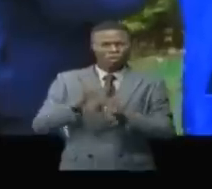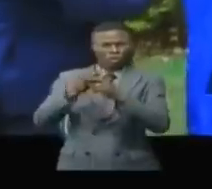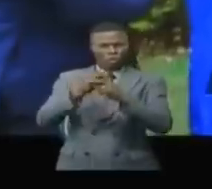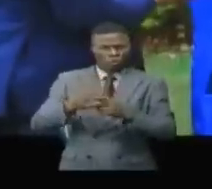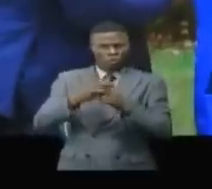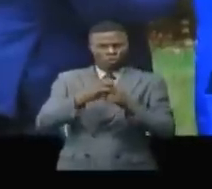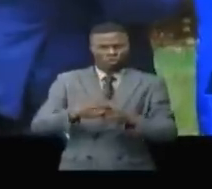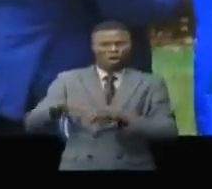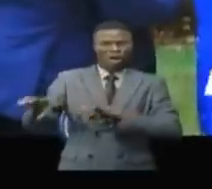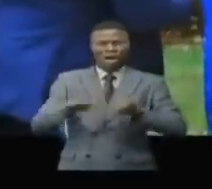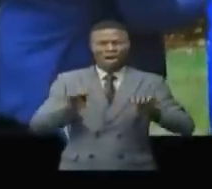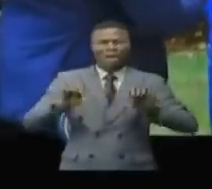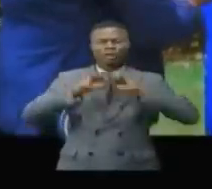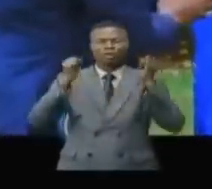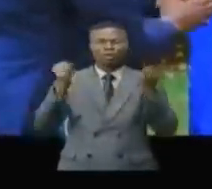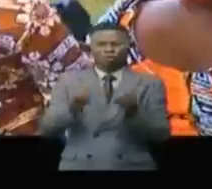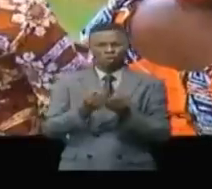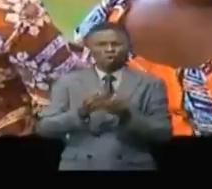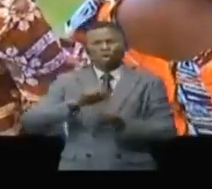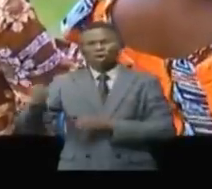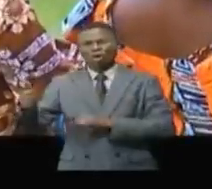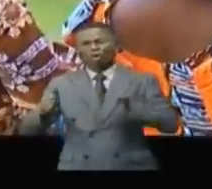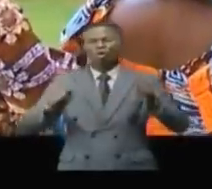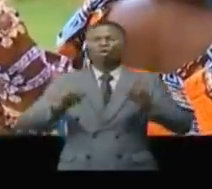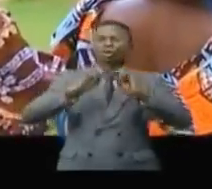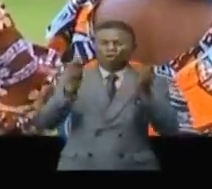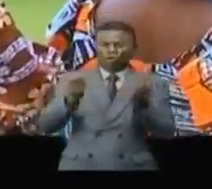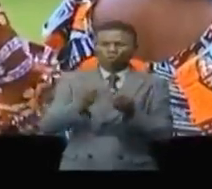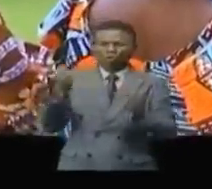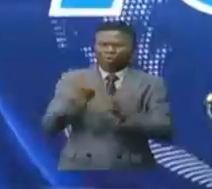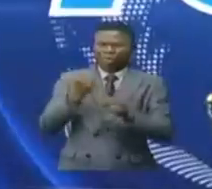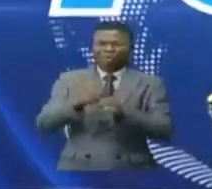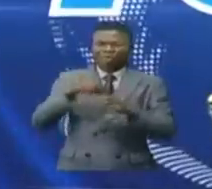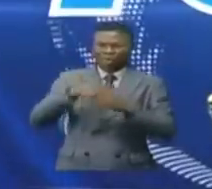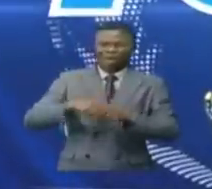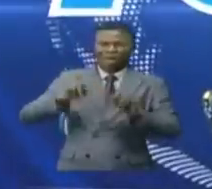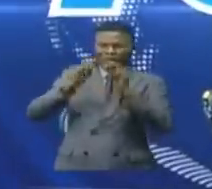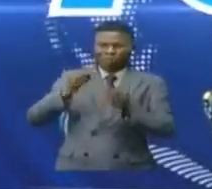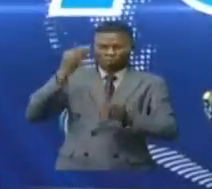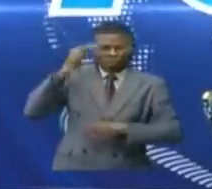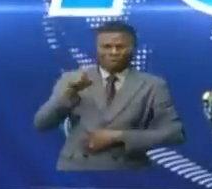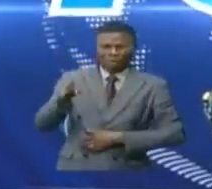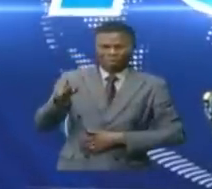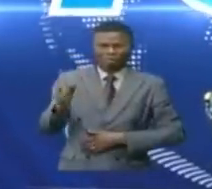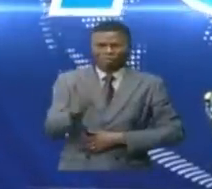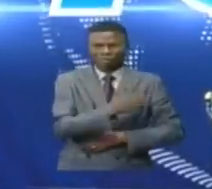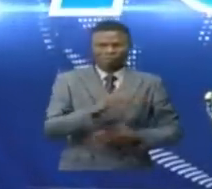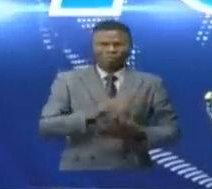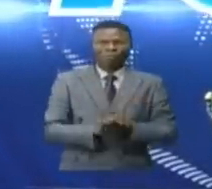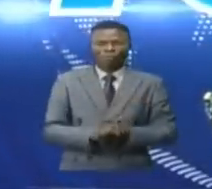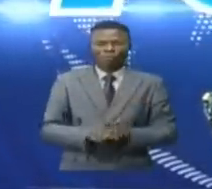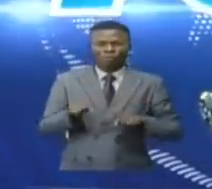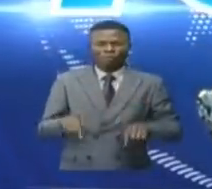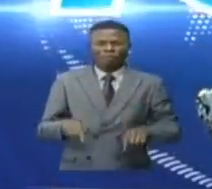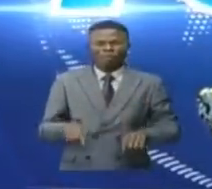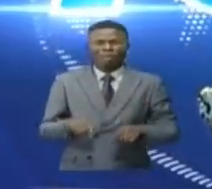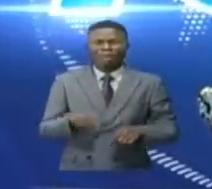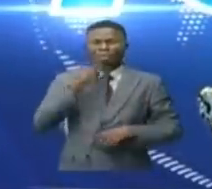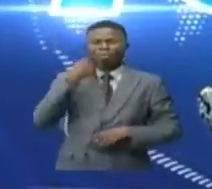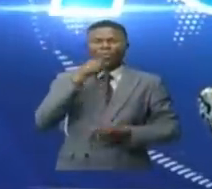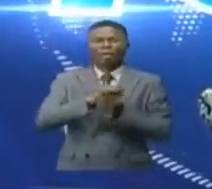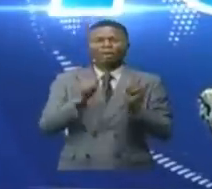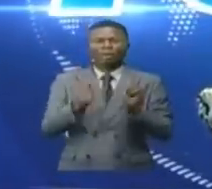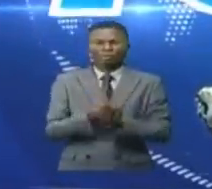des actions sociales et autres structures sous la tutelle de son ministère. Quittons l'est de la République pour l'ouest,